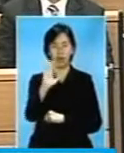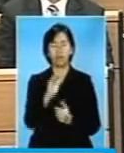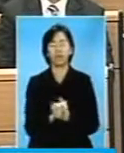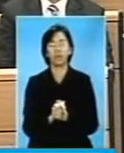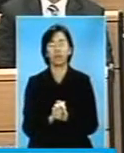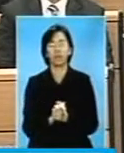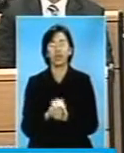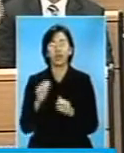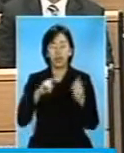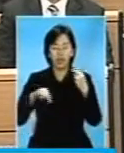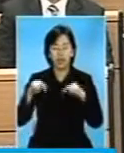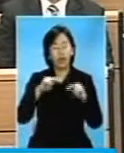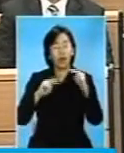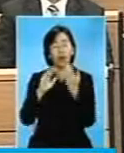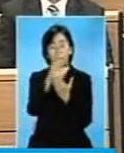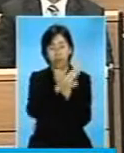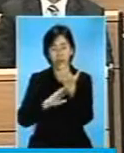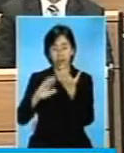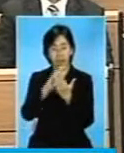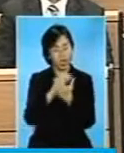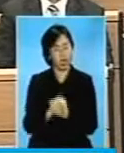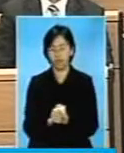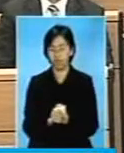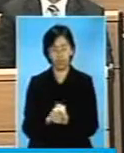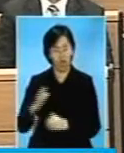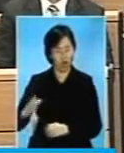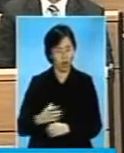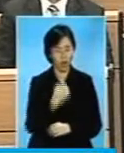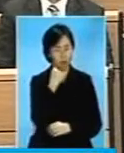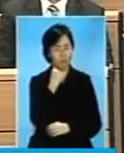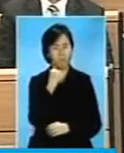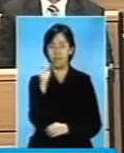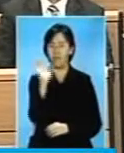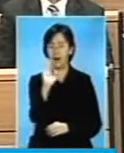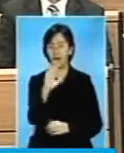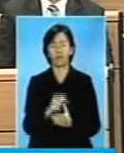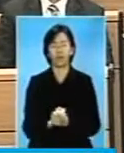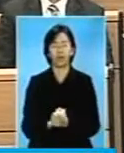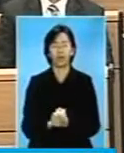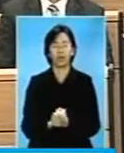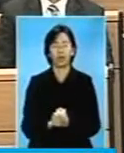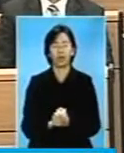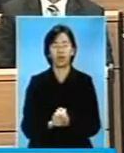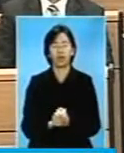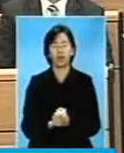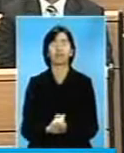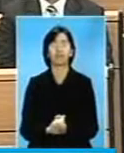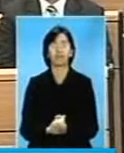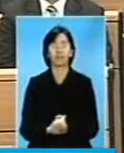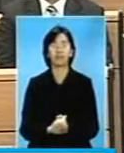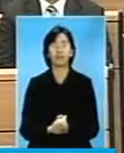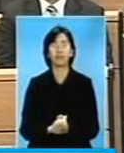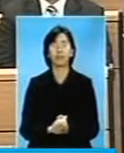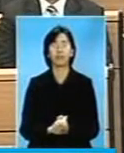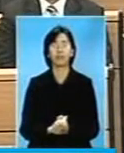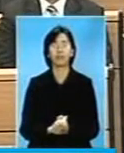คุณสุนัยเจ้าเดิมนะฮะก็ประท้วงให้คุณไตรรงค์ขอถอนคำพูด ที่บอกว่าอัยการเป็นทนายของรัฐบาลนะ